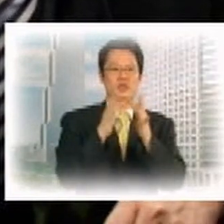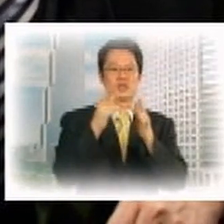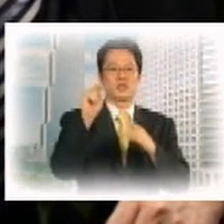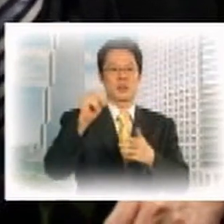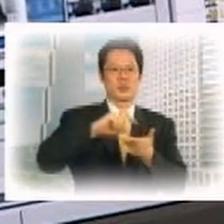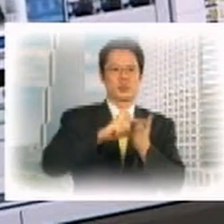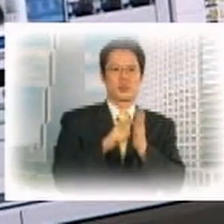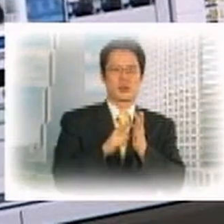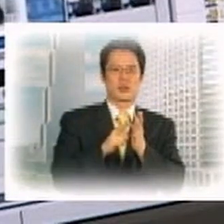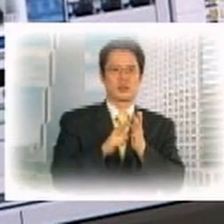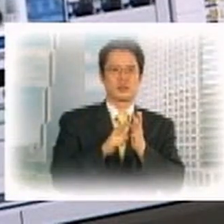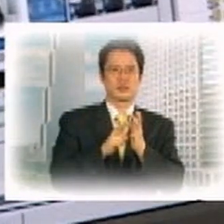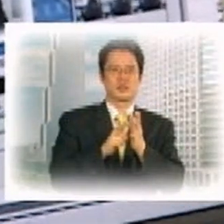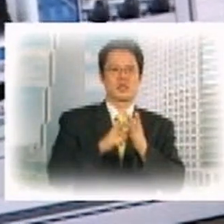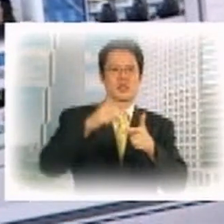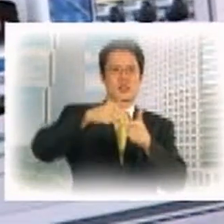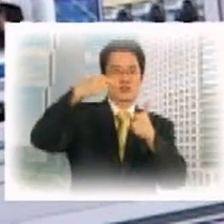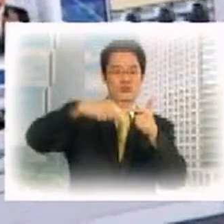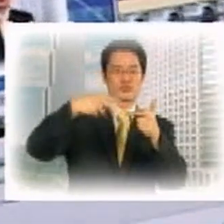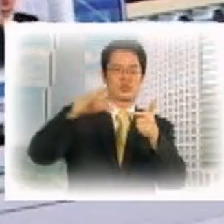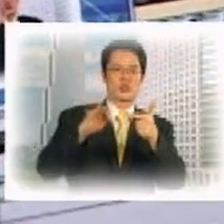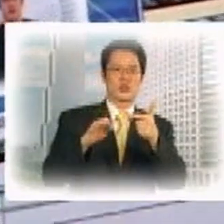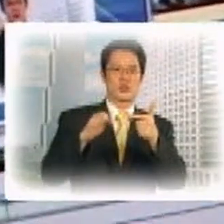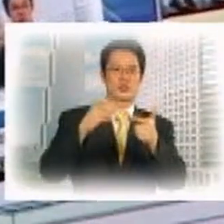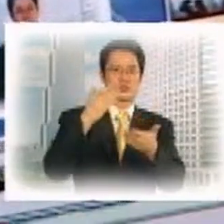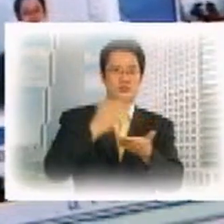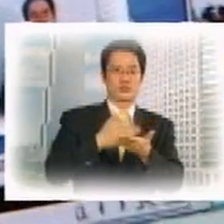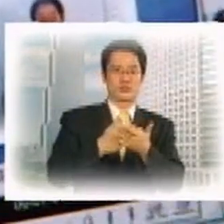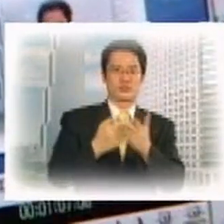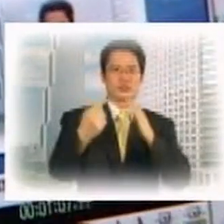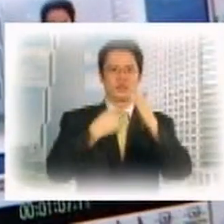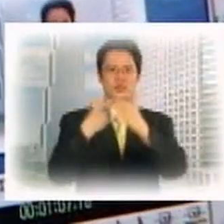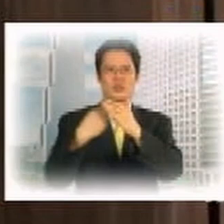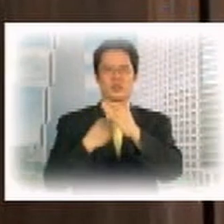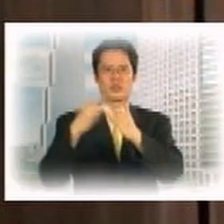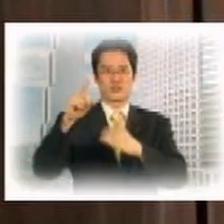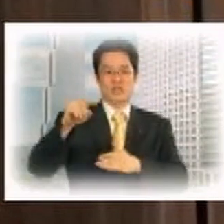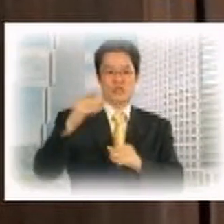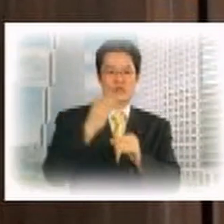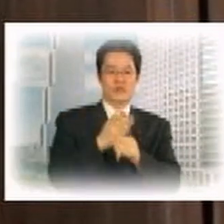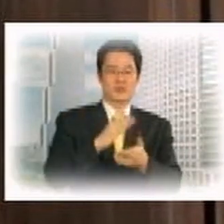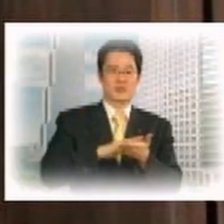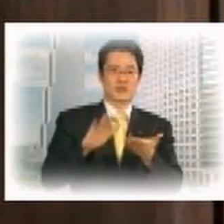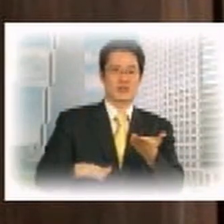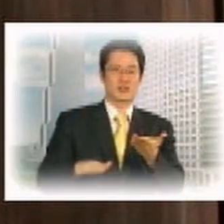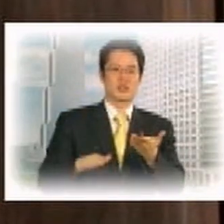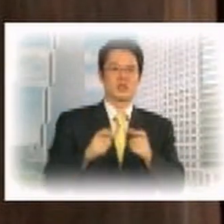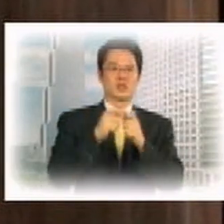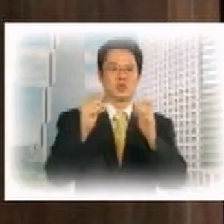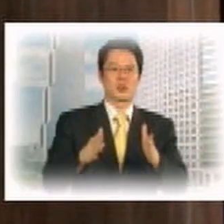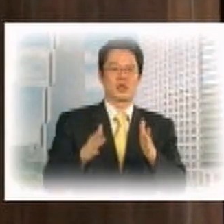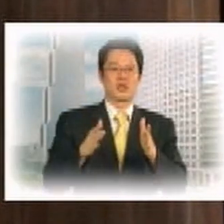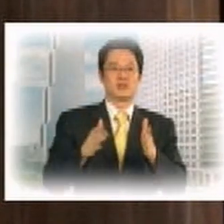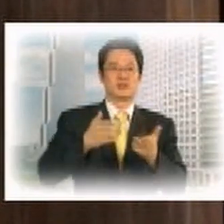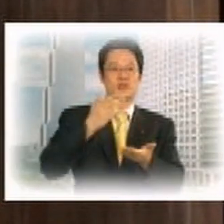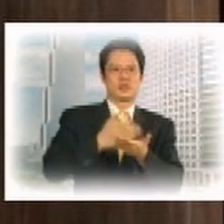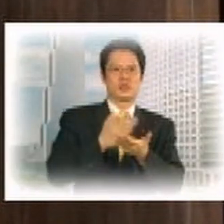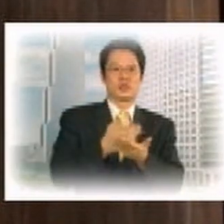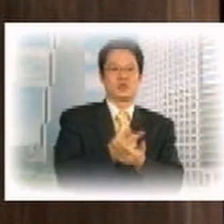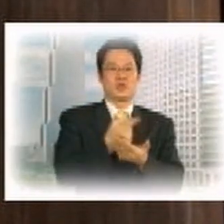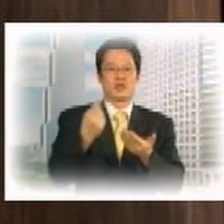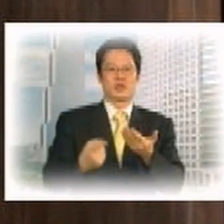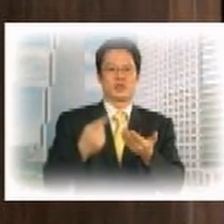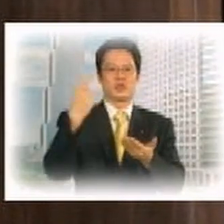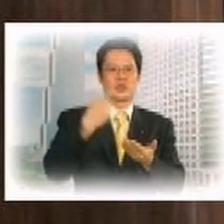강남구청 인터넷 방송국 사이트를 방문해 구정 뉴스를 클릭하고 있습니다. 그동안 상대적으로 구정 소식에서 소외됐던 천여